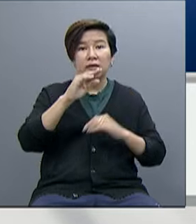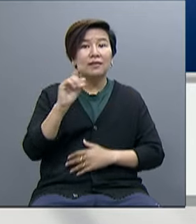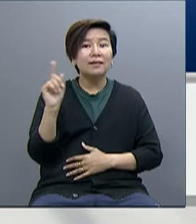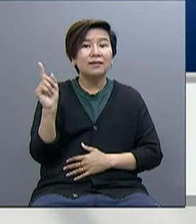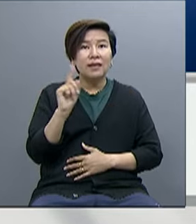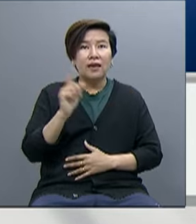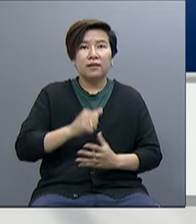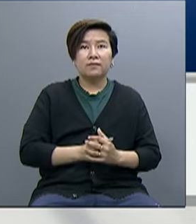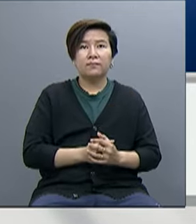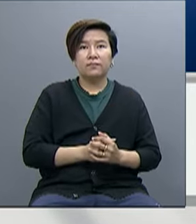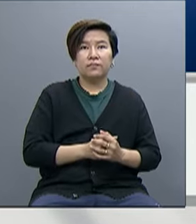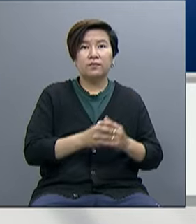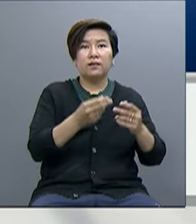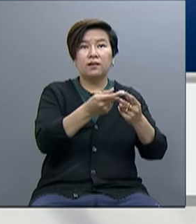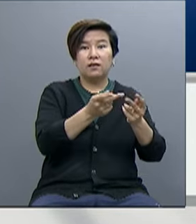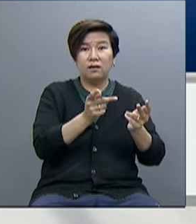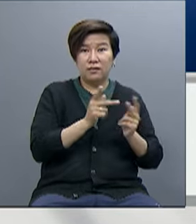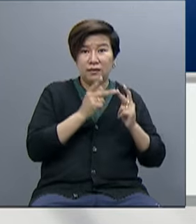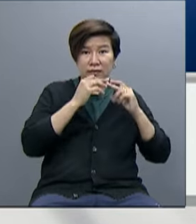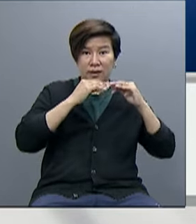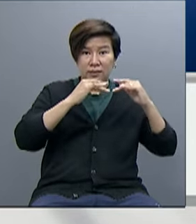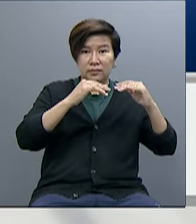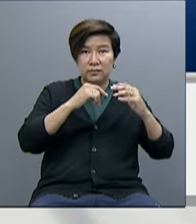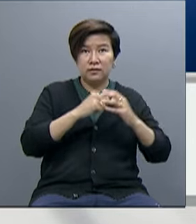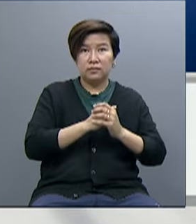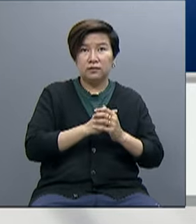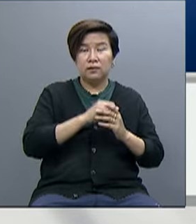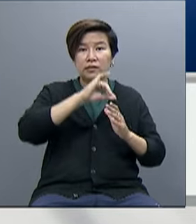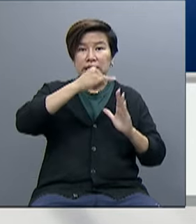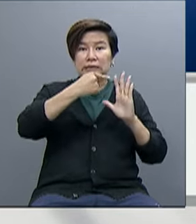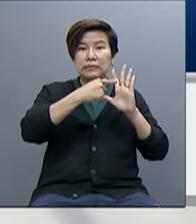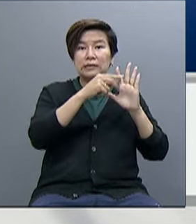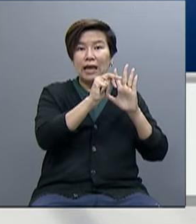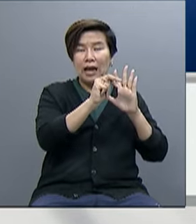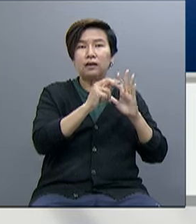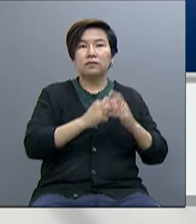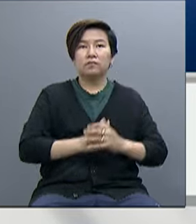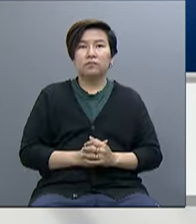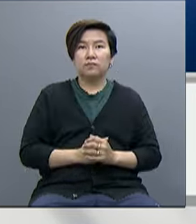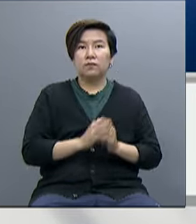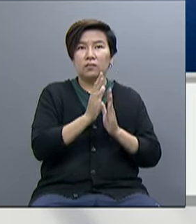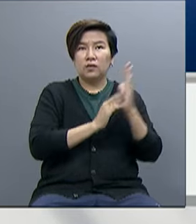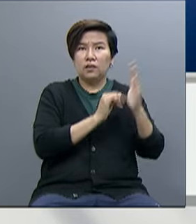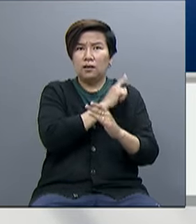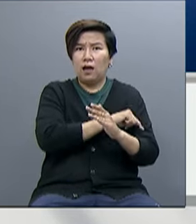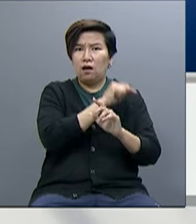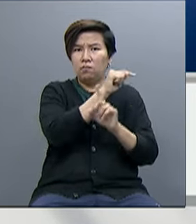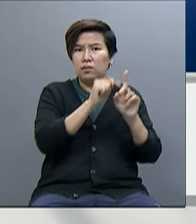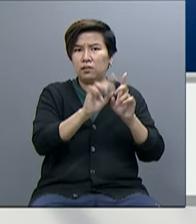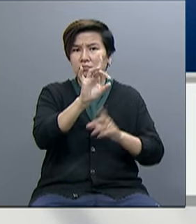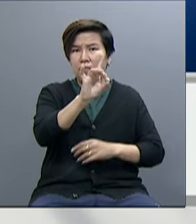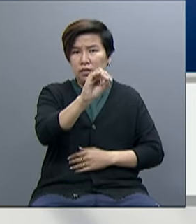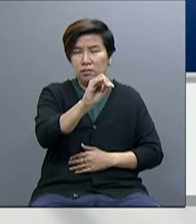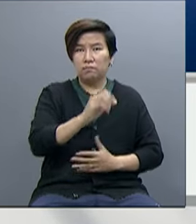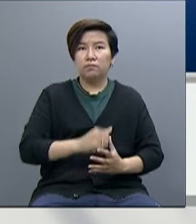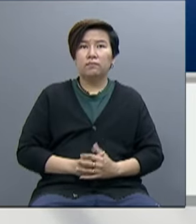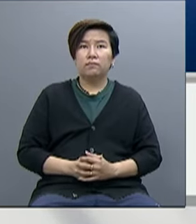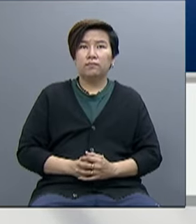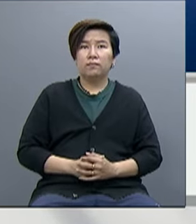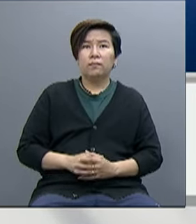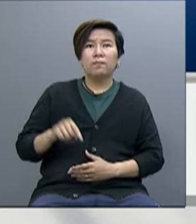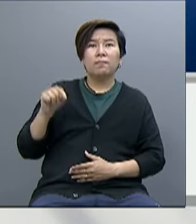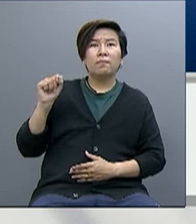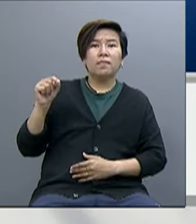อุทยานแห่งชาติหาดวนกรค่ะที่บริเวณเกาะจานด้านทิศตะวันตกฟอกขาวไปแล้วกว่า 80%อุทยานแห่งชาติ